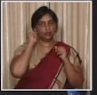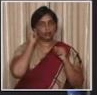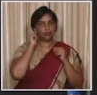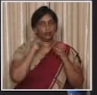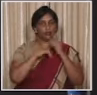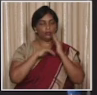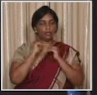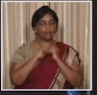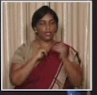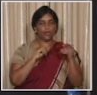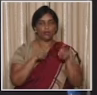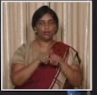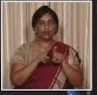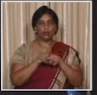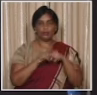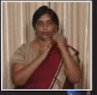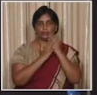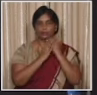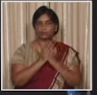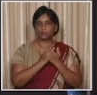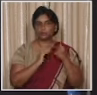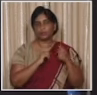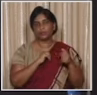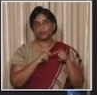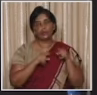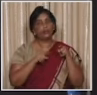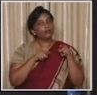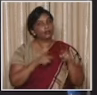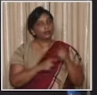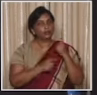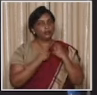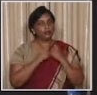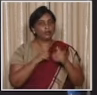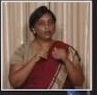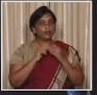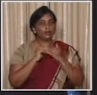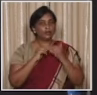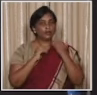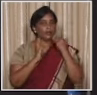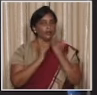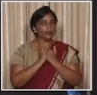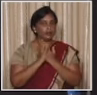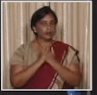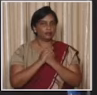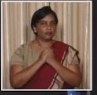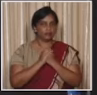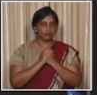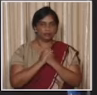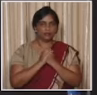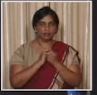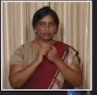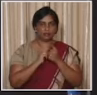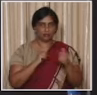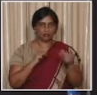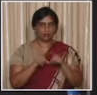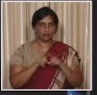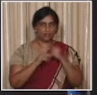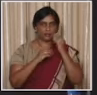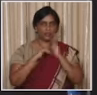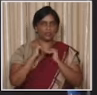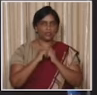තියෙනවා, සොෆ්ට්වෙයාර් සිස්ටම් එකක් තියෙනවා. හැබැයි ඒක අප්ඩේට් කරලා නැහැ. ඒක අනිවාර්යයෙන්ම හදා ගන්න ඕනේ. මොකද